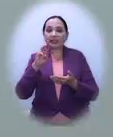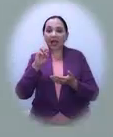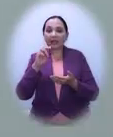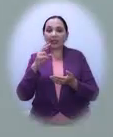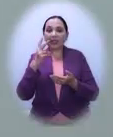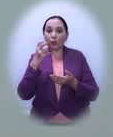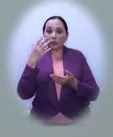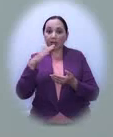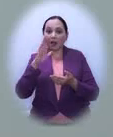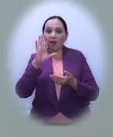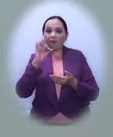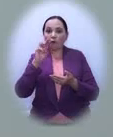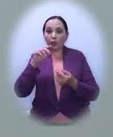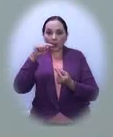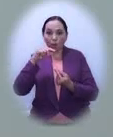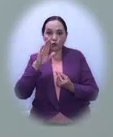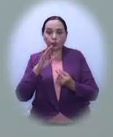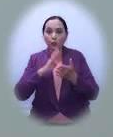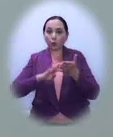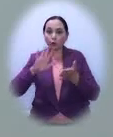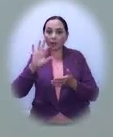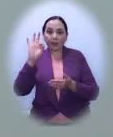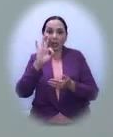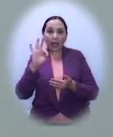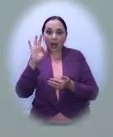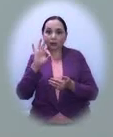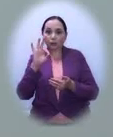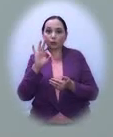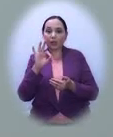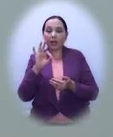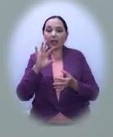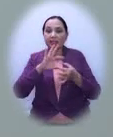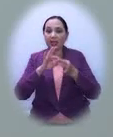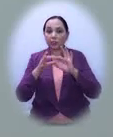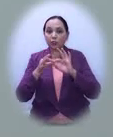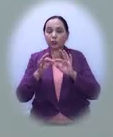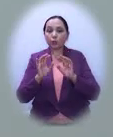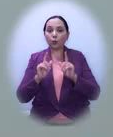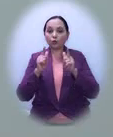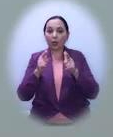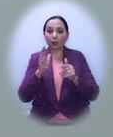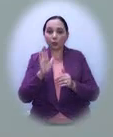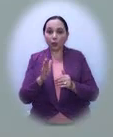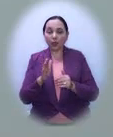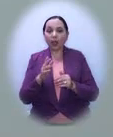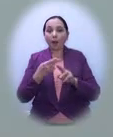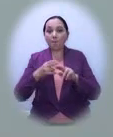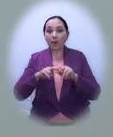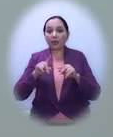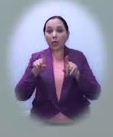Termostat 250 voltga mo'ljallangan 95 gradusda zanjirni uzatib yuboradi. Mana